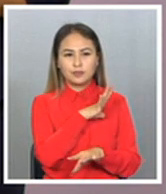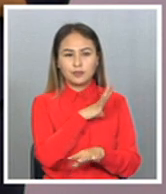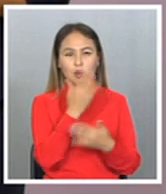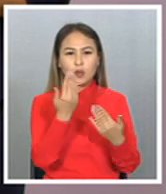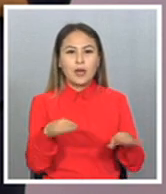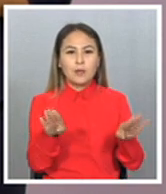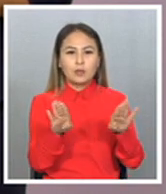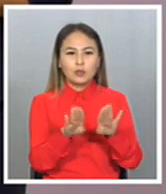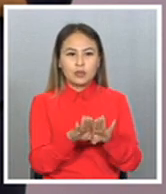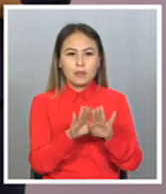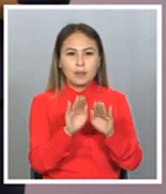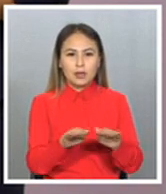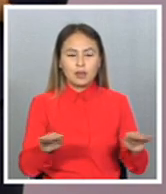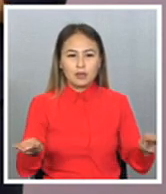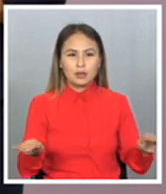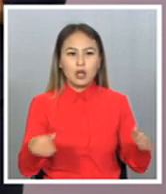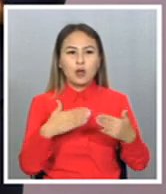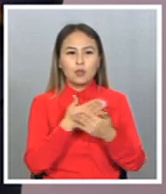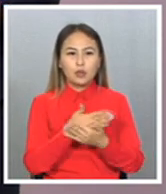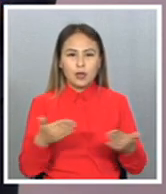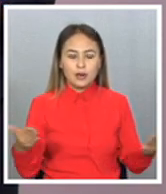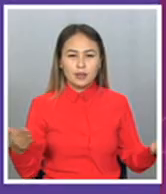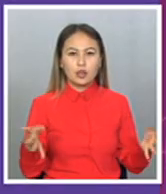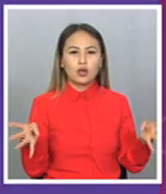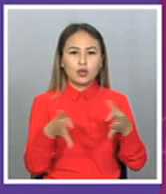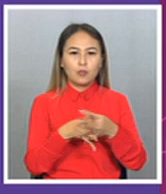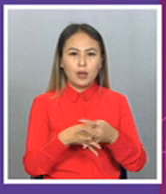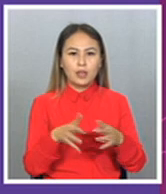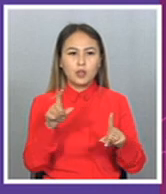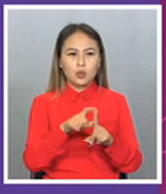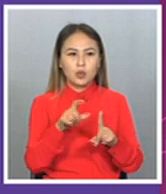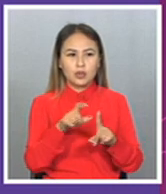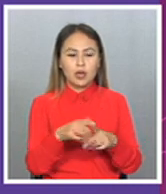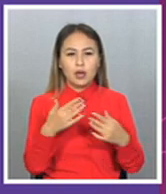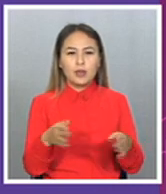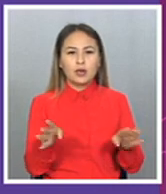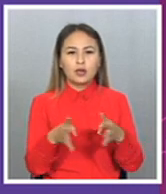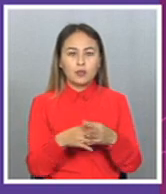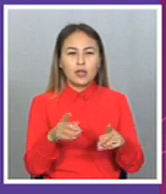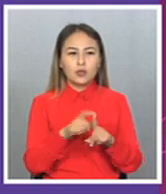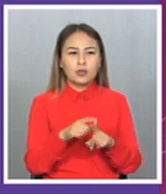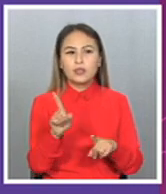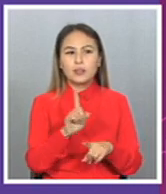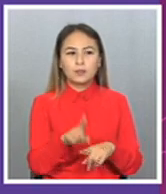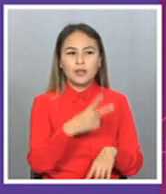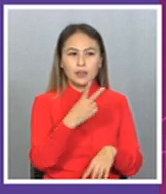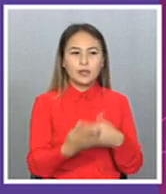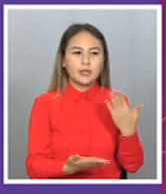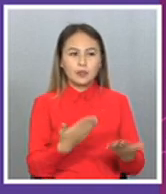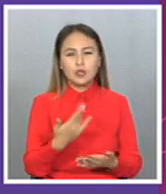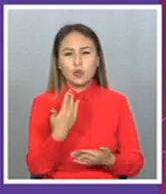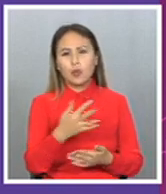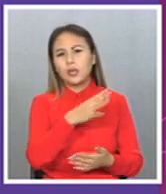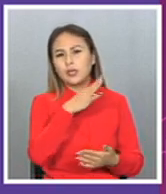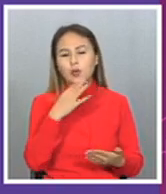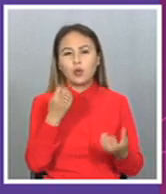болса, балалар, бұлар құрмала сөйлем екен. Құрмала сөйлем дегеніміз не? Екі,